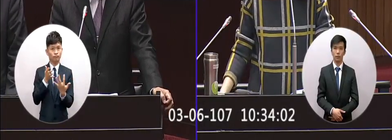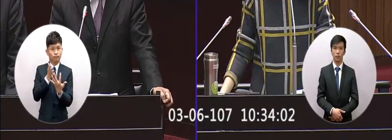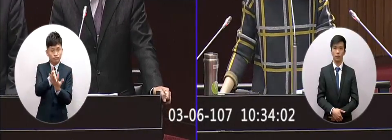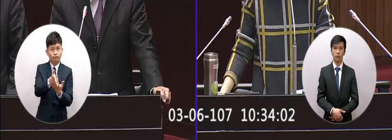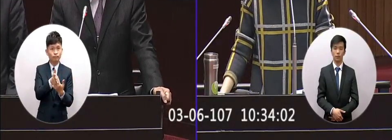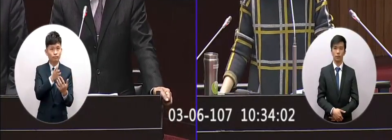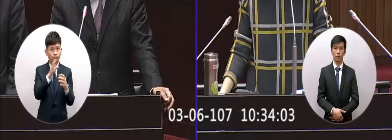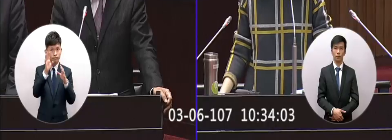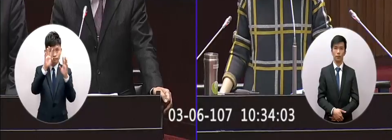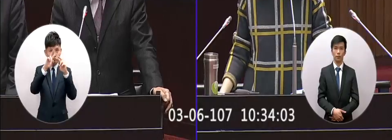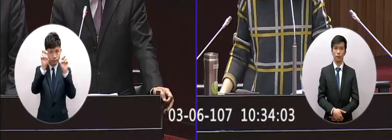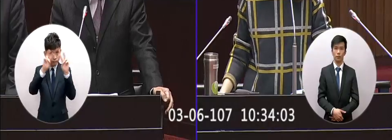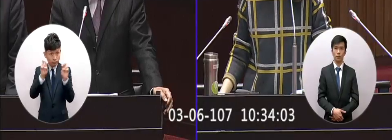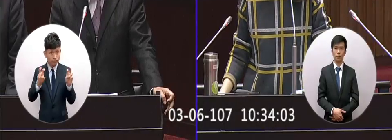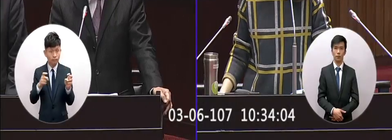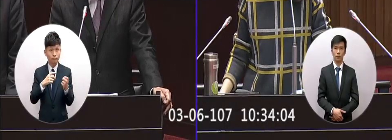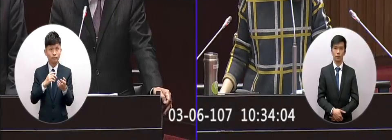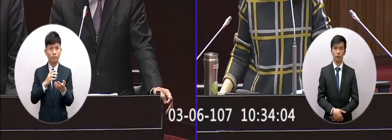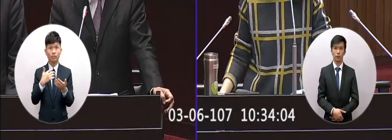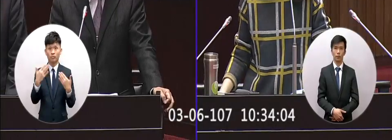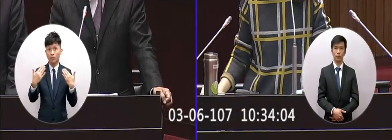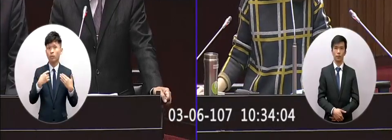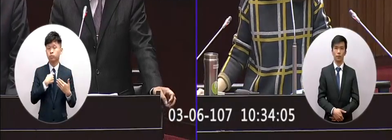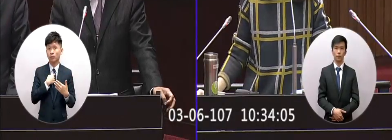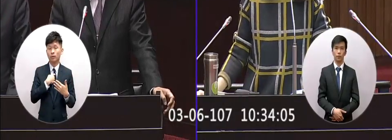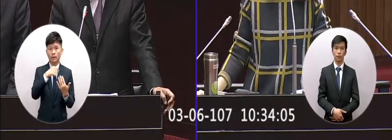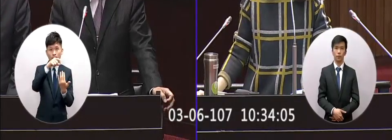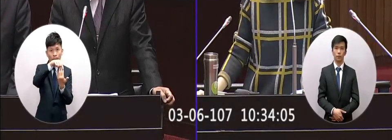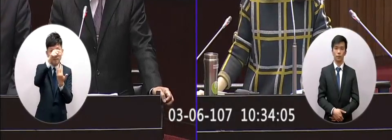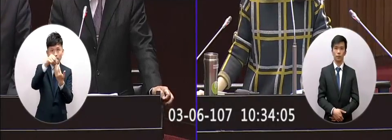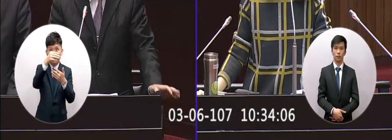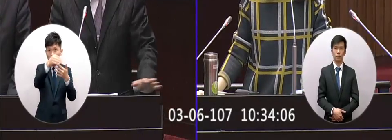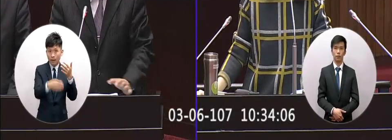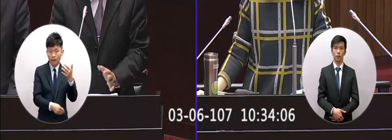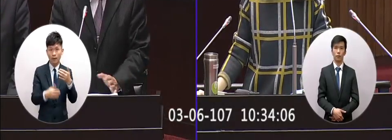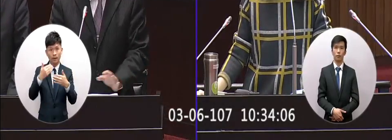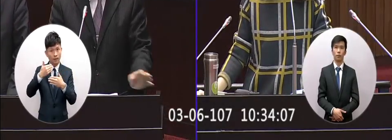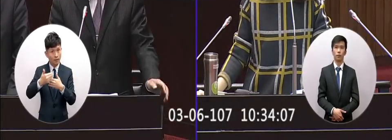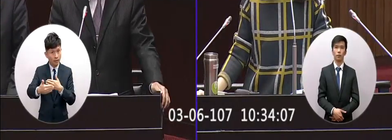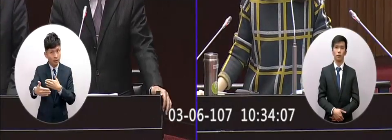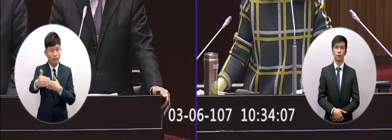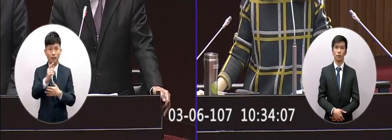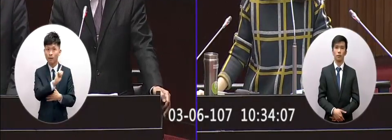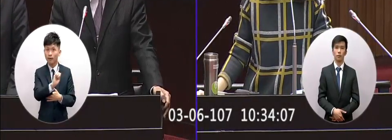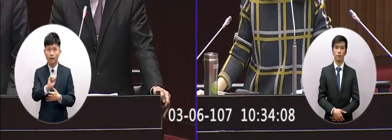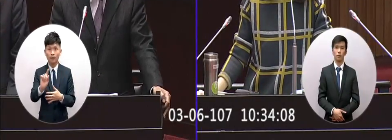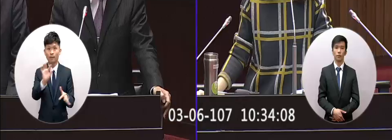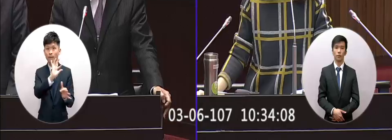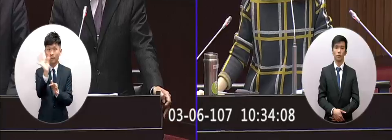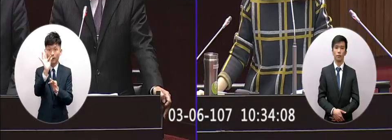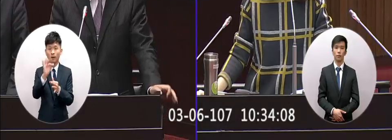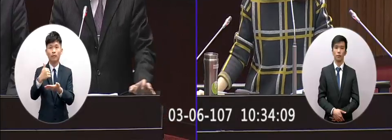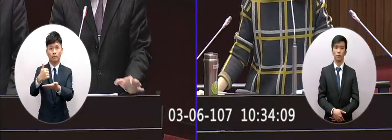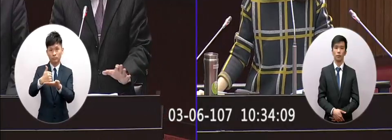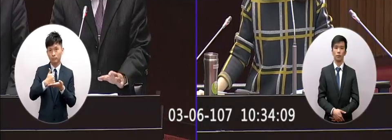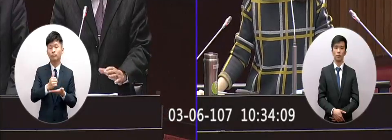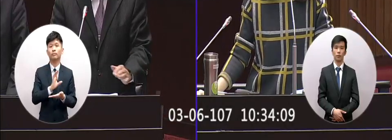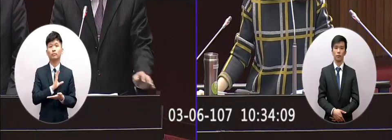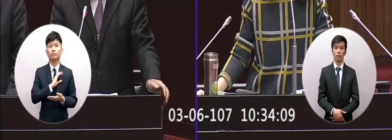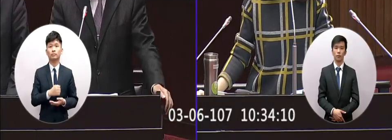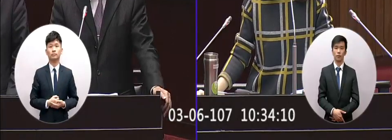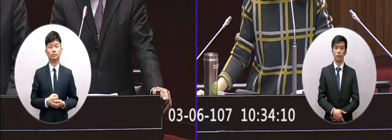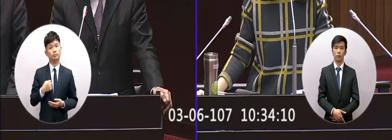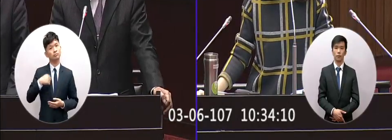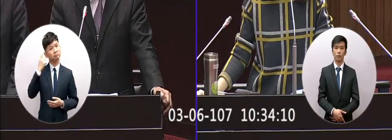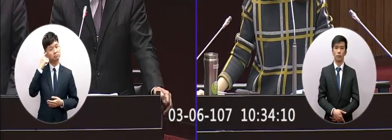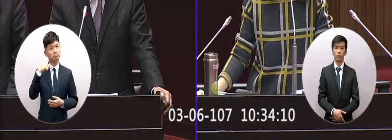做厘清那厘清这相关的遴选资格跟程序之后才来完成这个聘任的程序我想这个